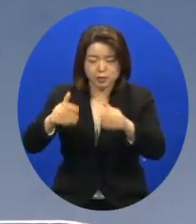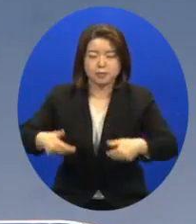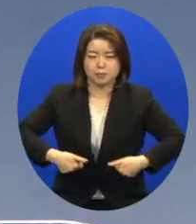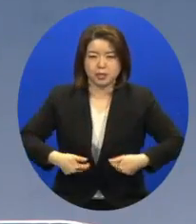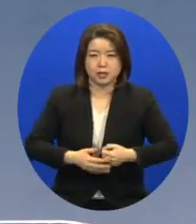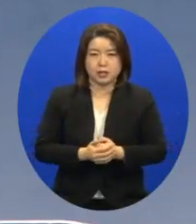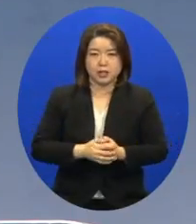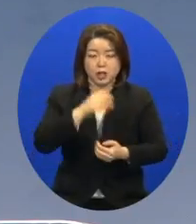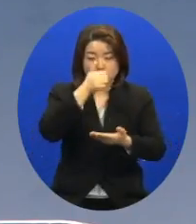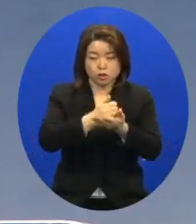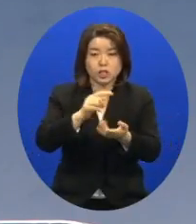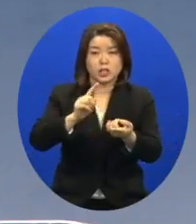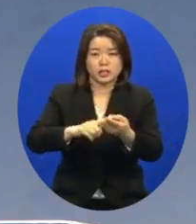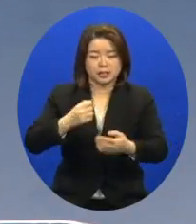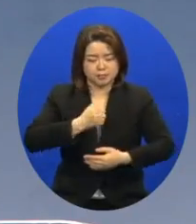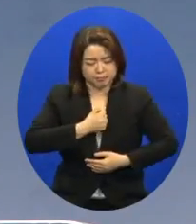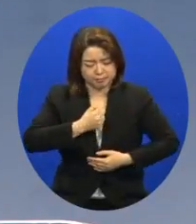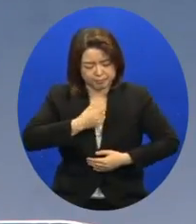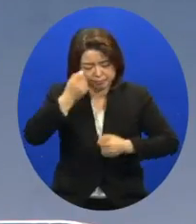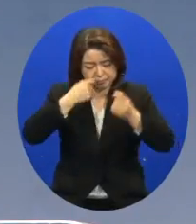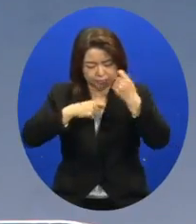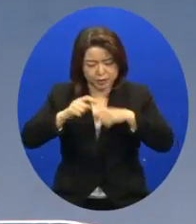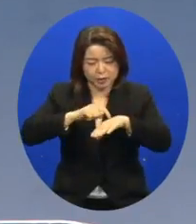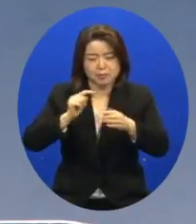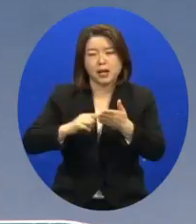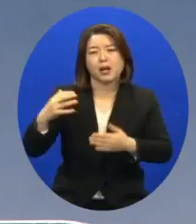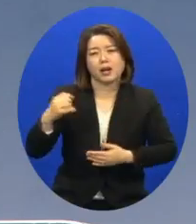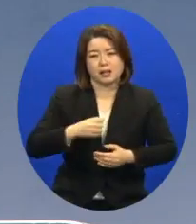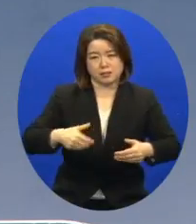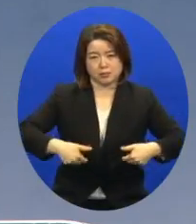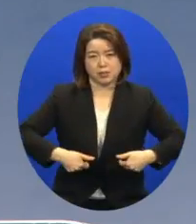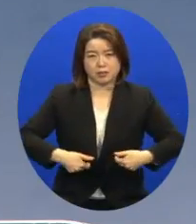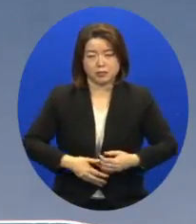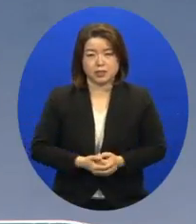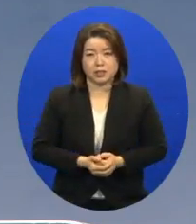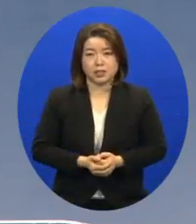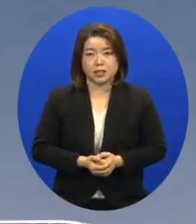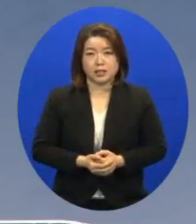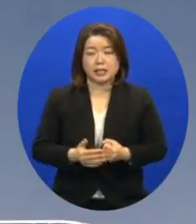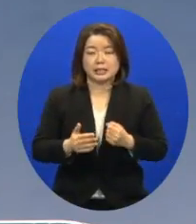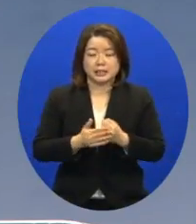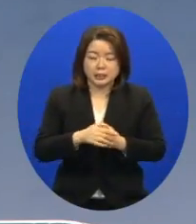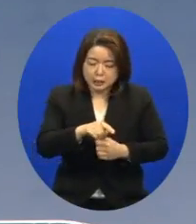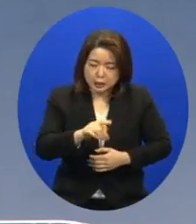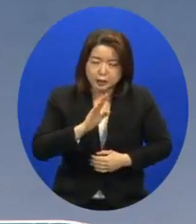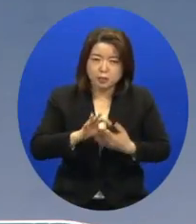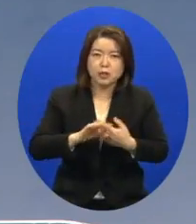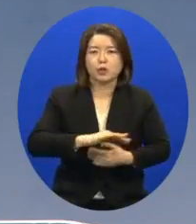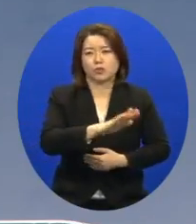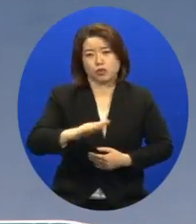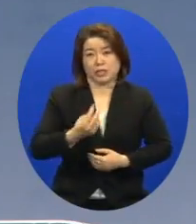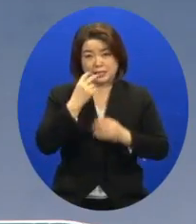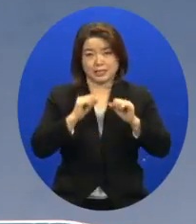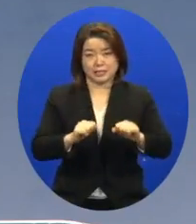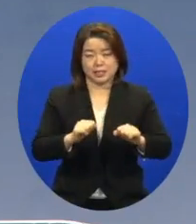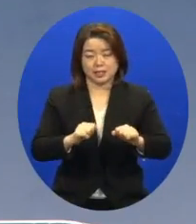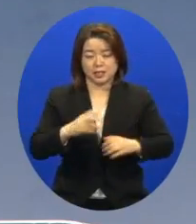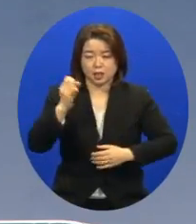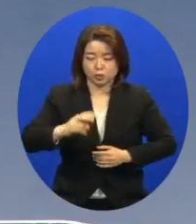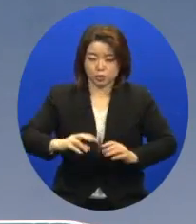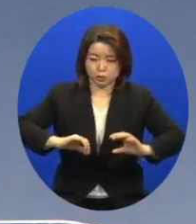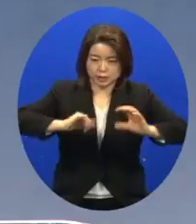죄에 대한 애통 함도 가져야 그래야 우리가 삽니다 그리고 세상을